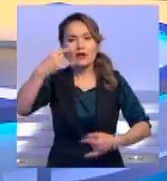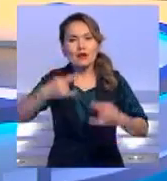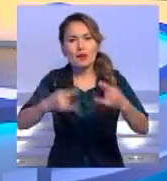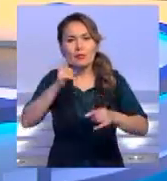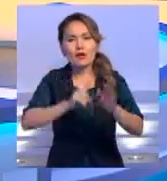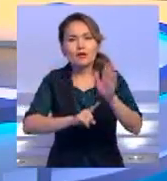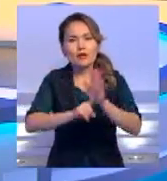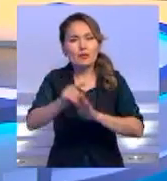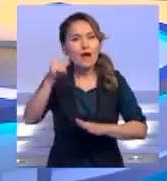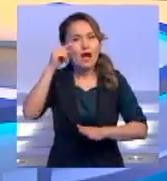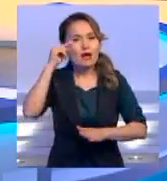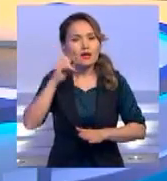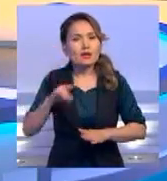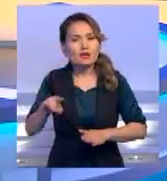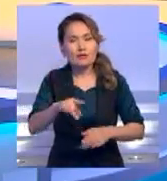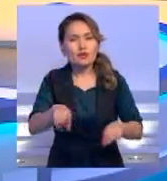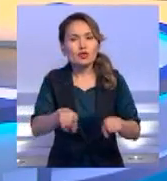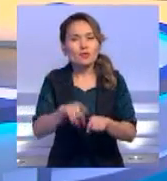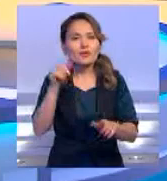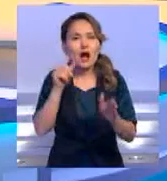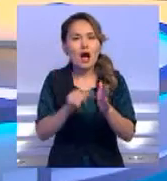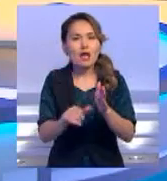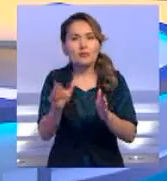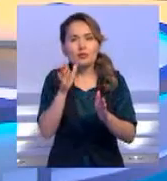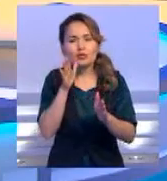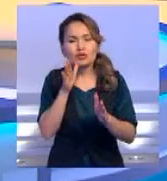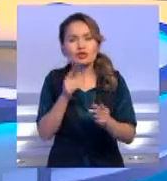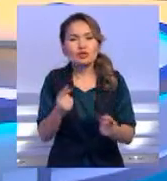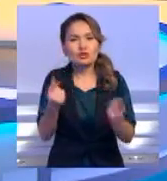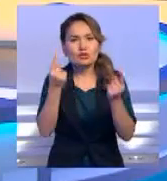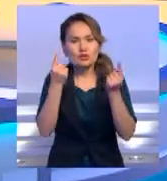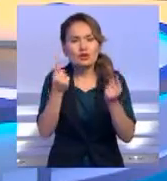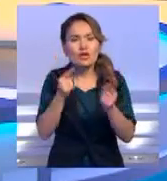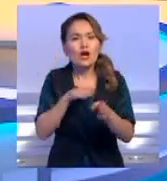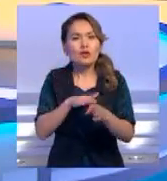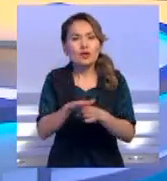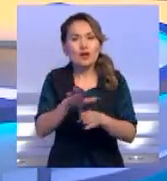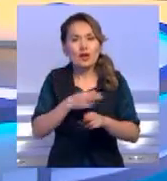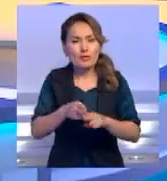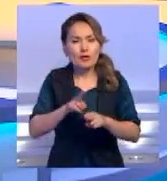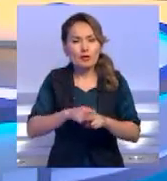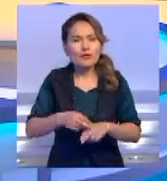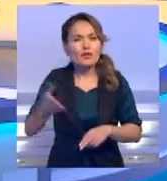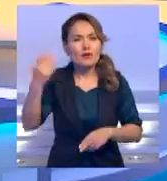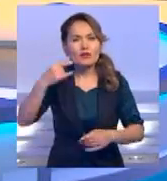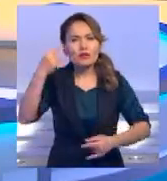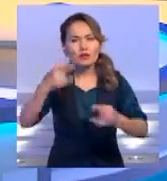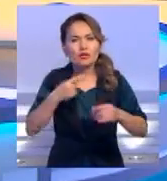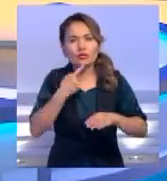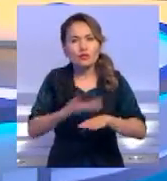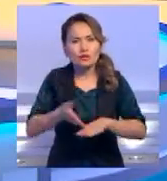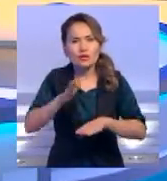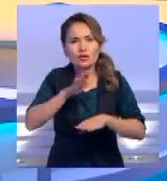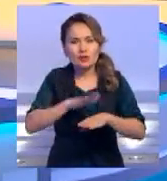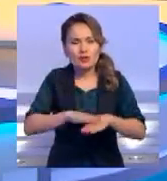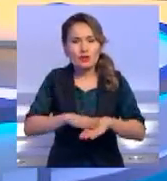телевизиясының ардагерлері осылай дейді. Осыдан 60 жыл бұрын жаңа мамандықты игеруде де біраз қиындықты бастан